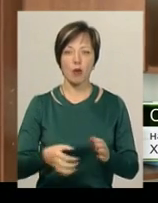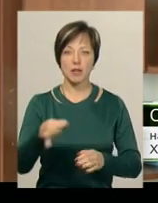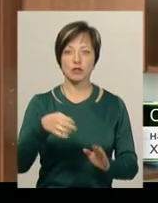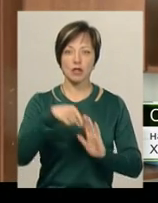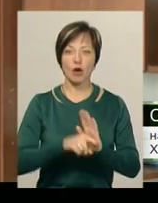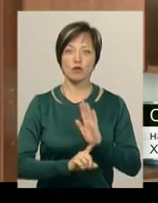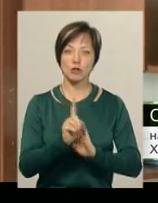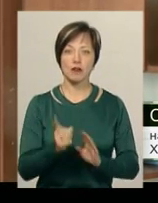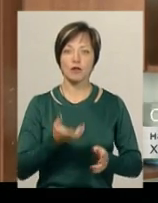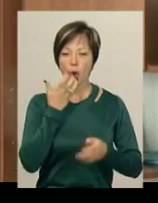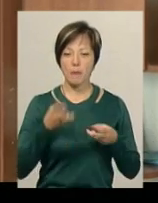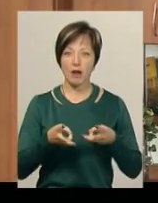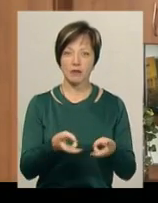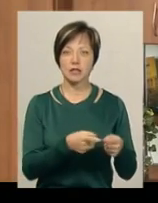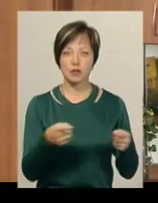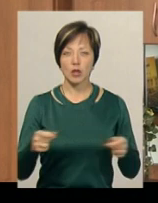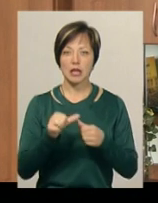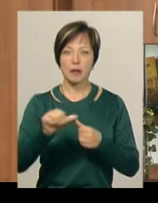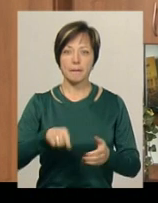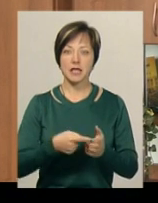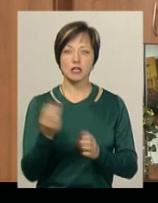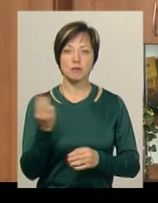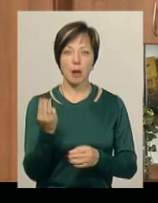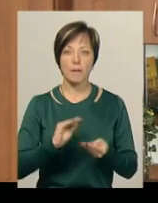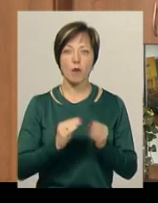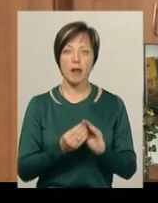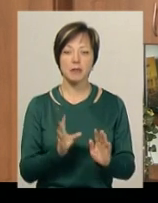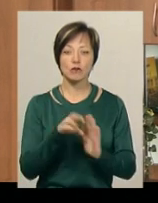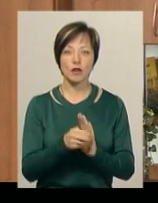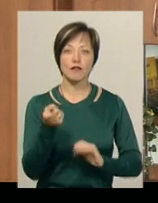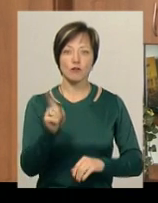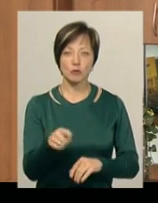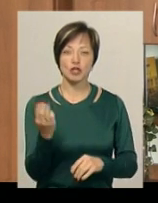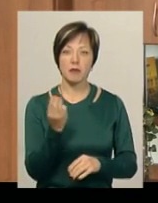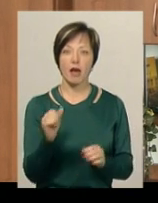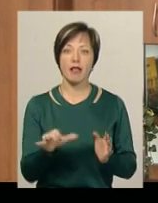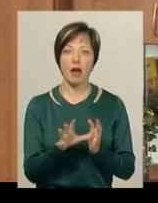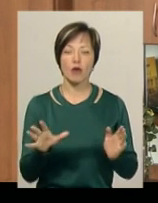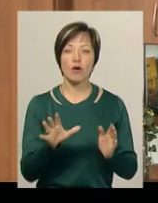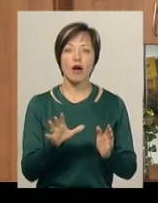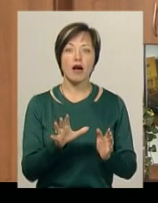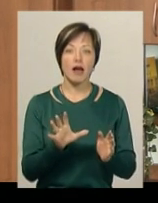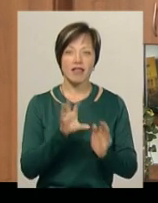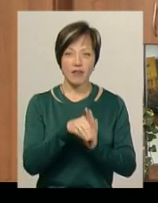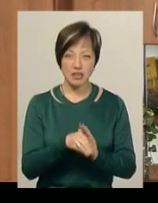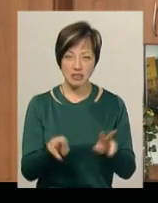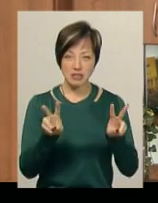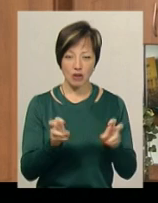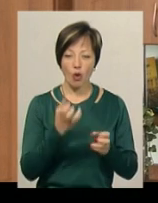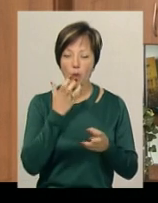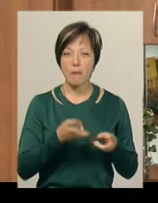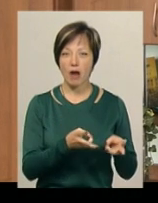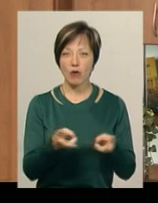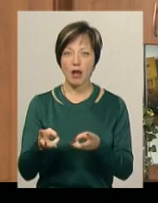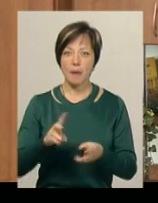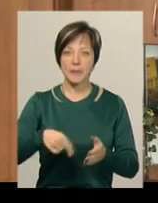розпочався опалювальний сезон, крім міста Шепетівки. Проблема заключається в тому, що Шепетівка Енергоінвест, тобто підприємство, яке опалює місто